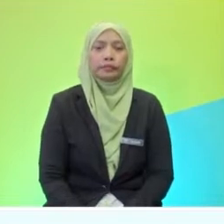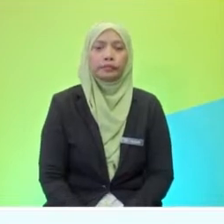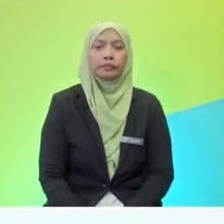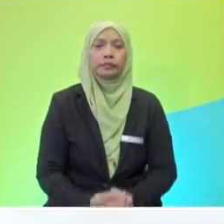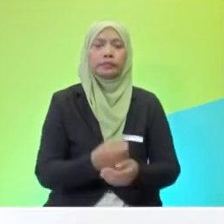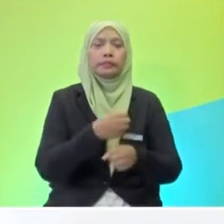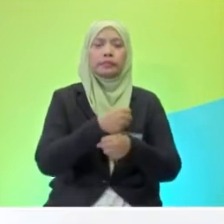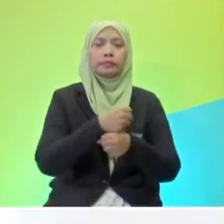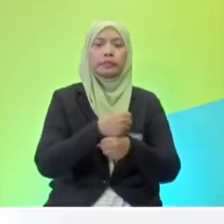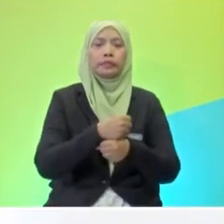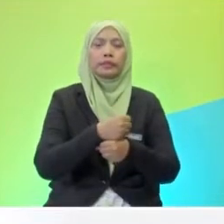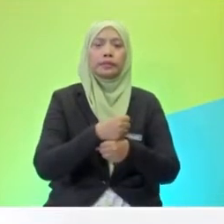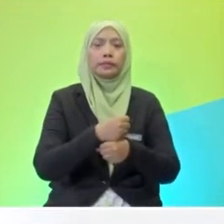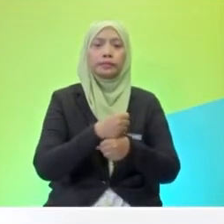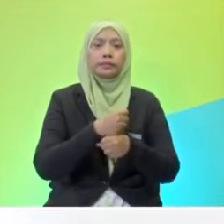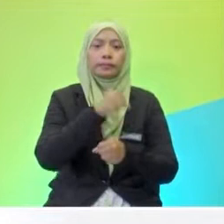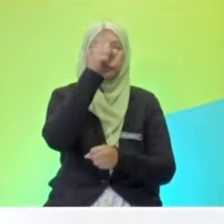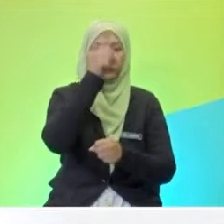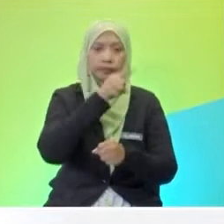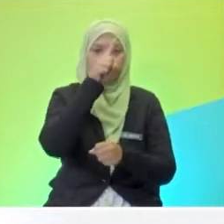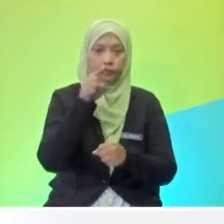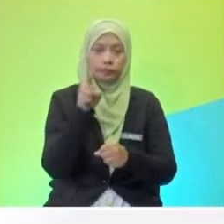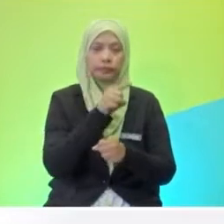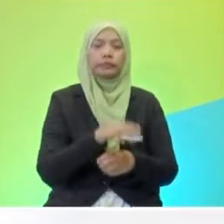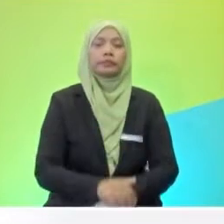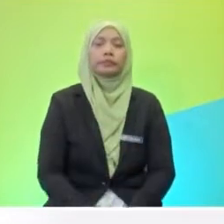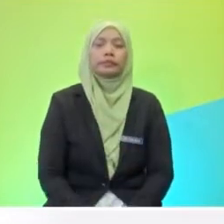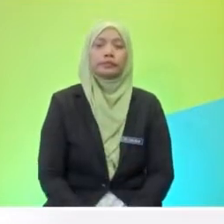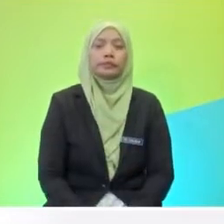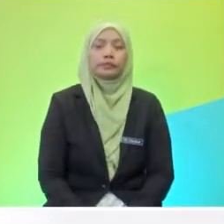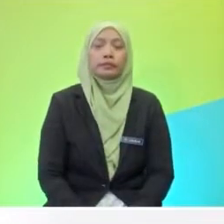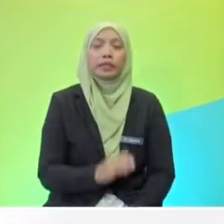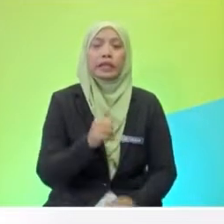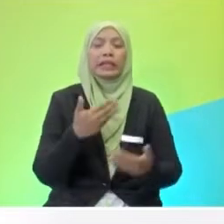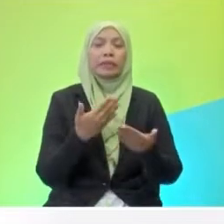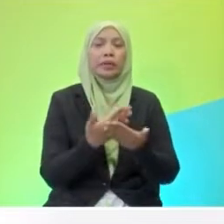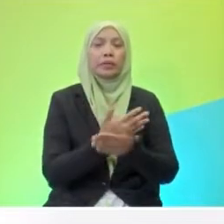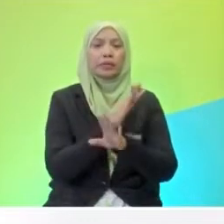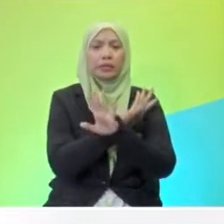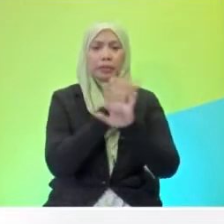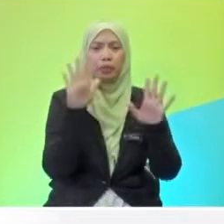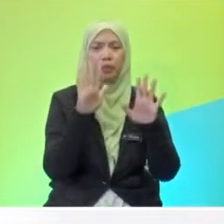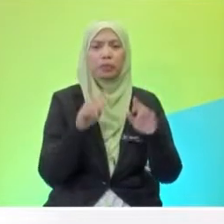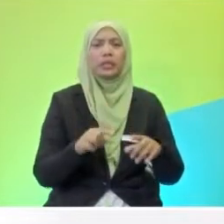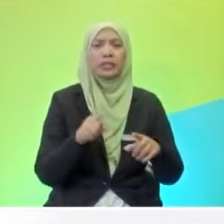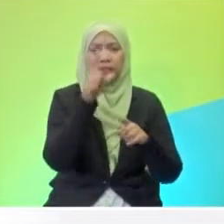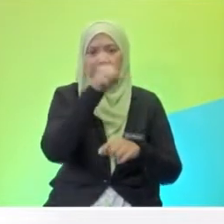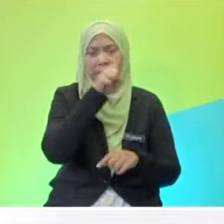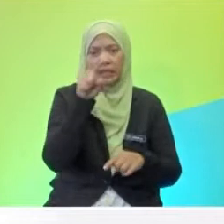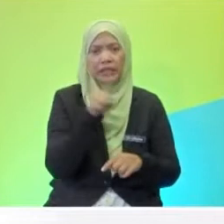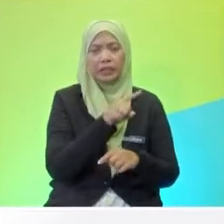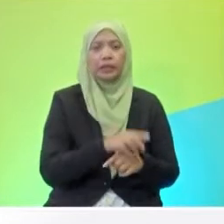segitiga kan Oke sekarang ia mempan yang terbaru kita tak enak ya segitiga itu